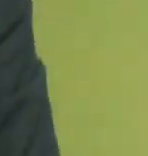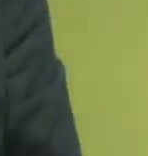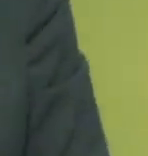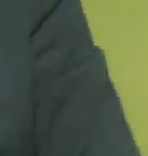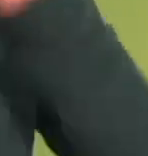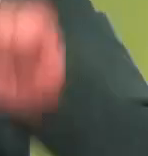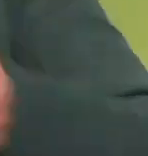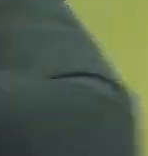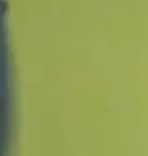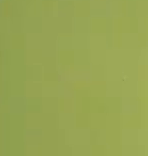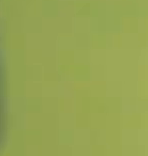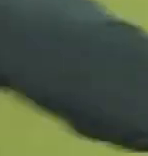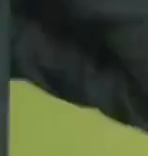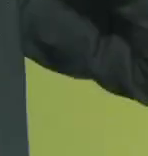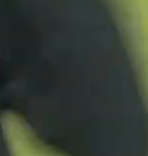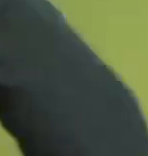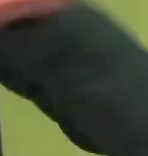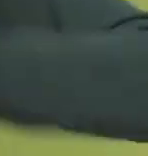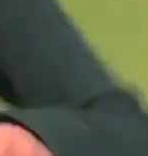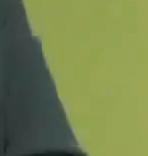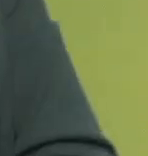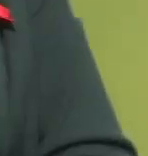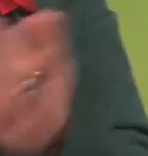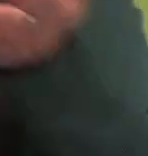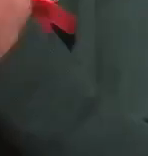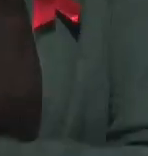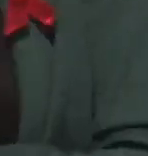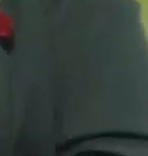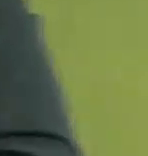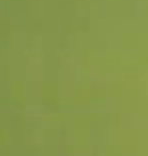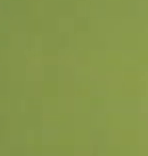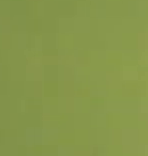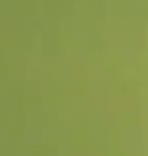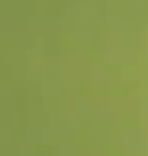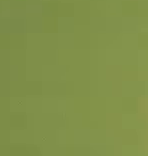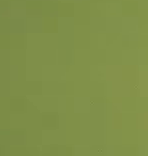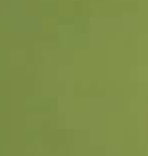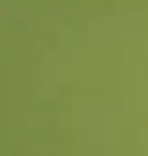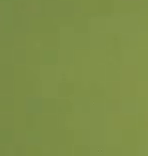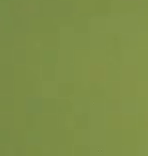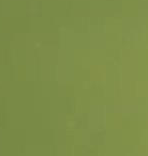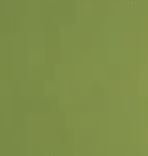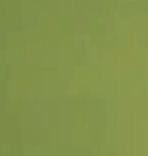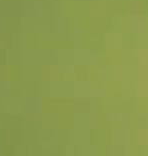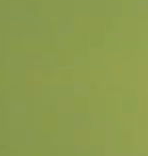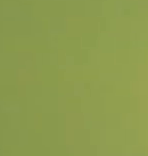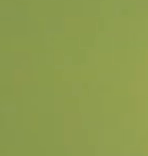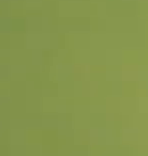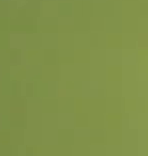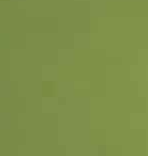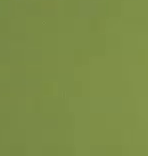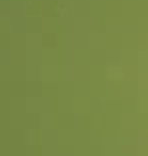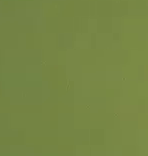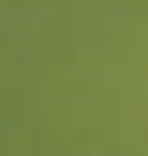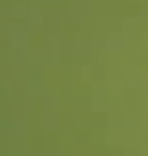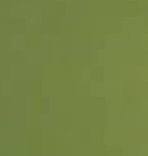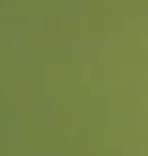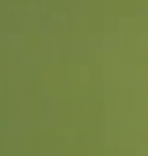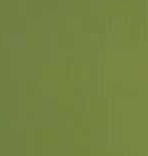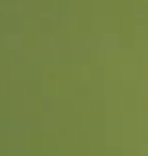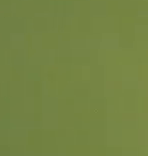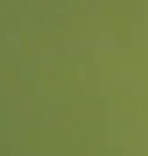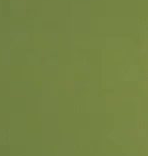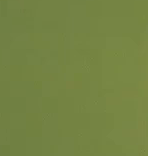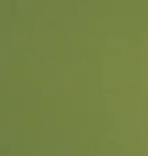Was mich auch wieder, wir können unheimlich viel gemeinsam bewegen. Wenn ich mir die europäischen Grünen anschaue,